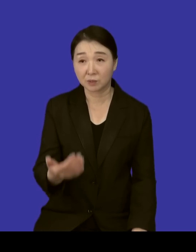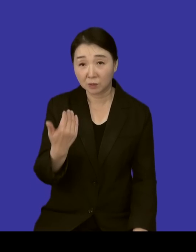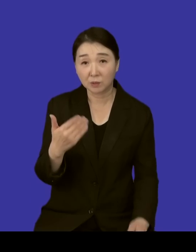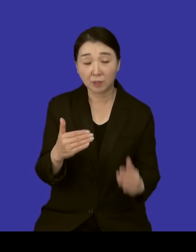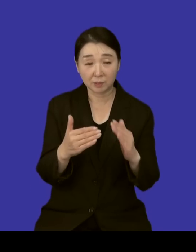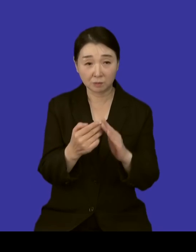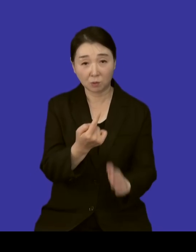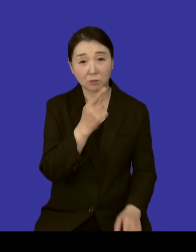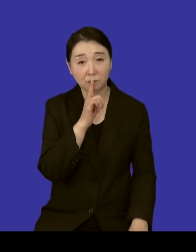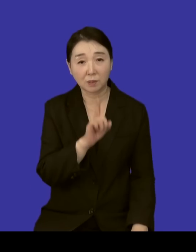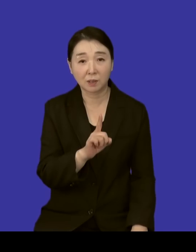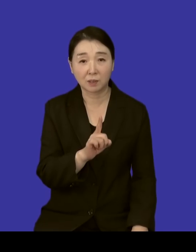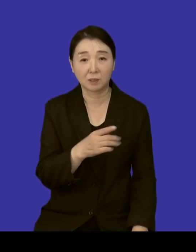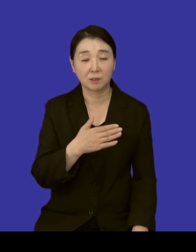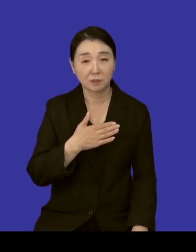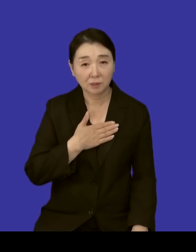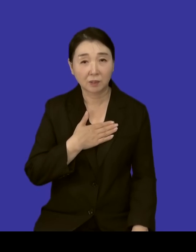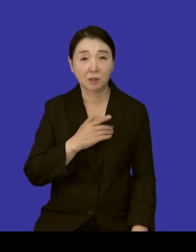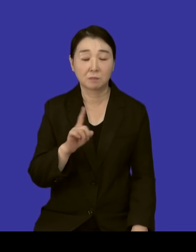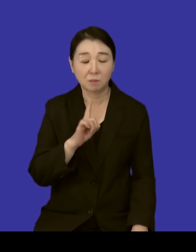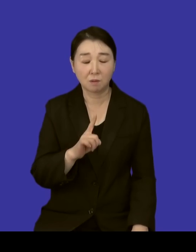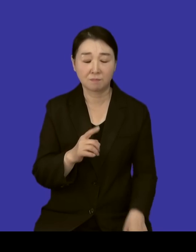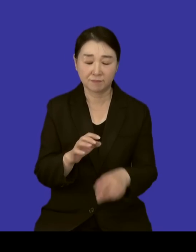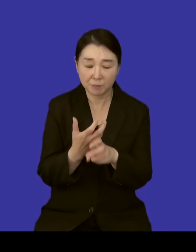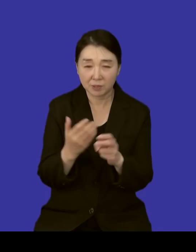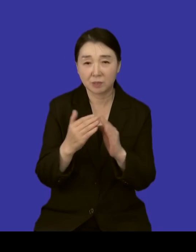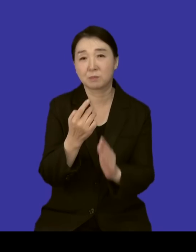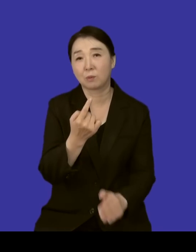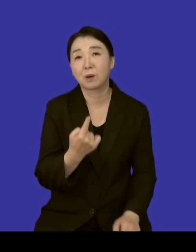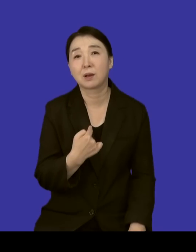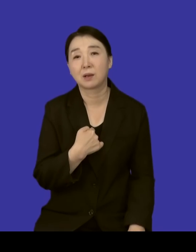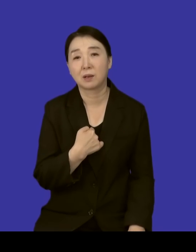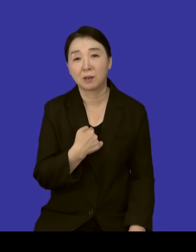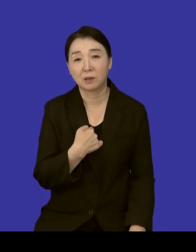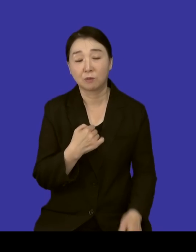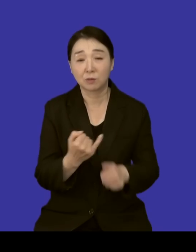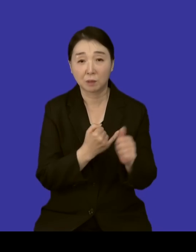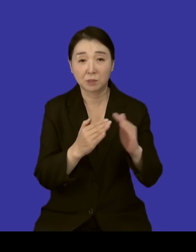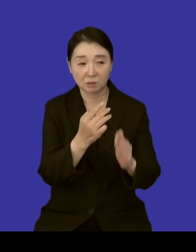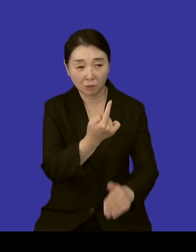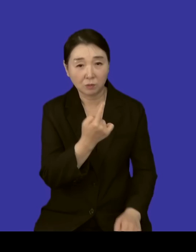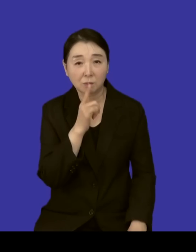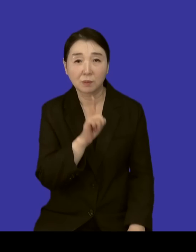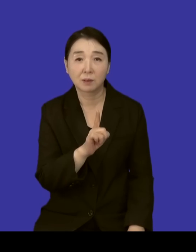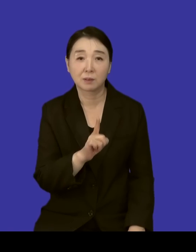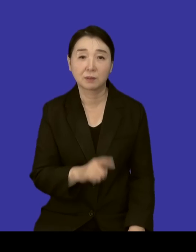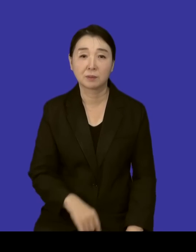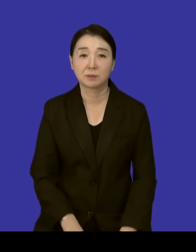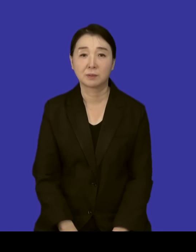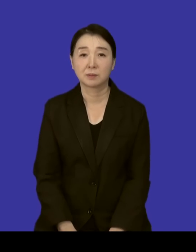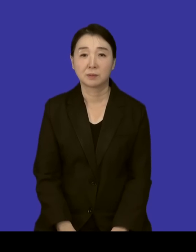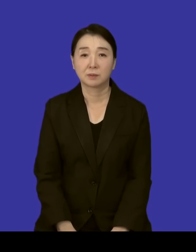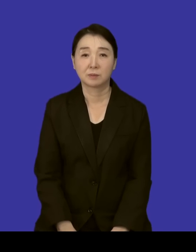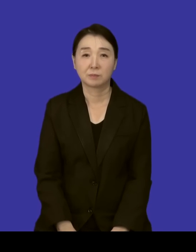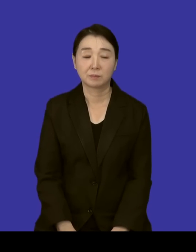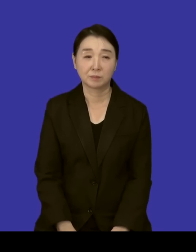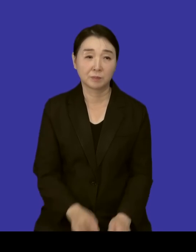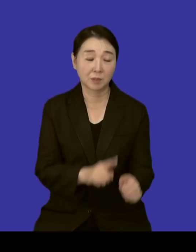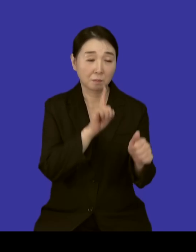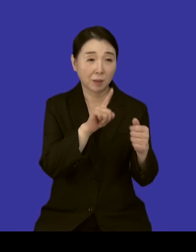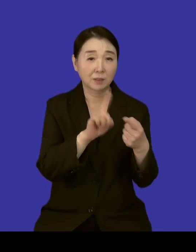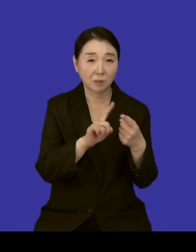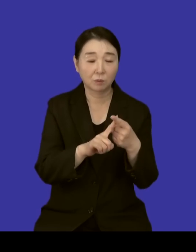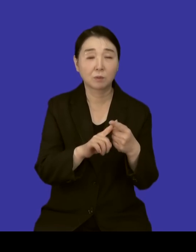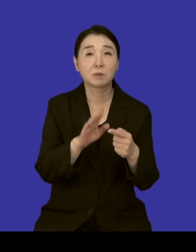온다 그래가지고 내가 막 앰뷸런스 타고 집에 왔어요. 우리 남편이 집에 온다 그랬잖아. 네네네. 그리고 자기 말대로